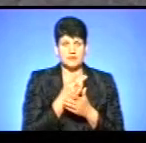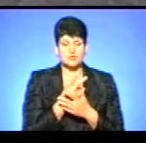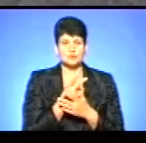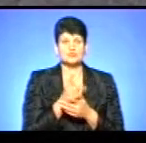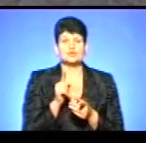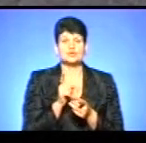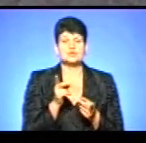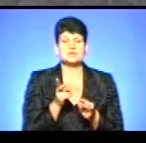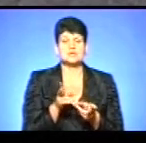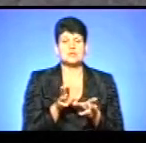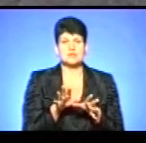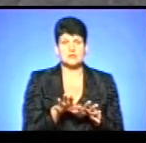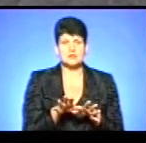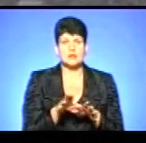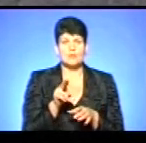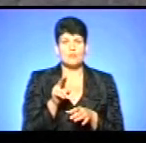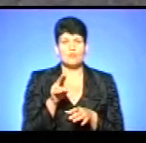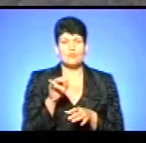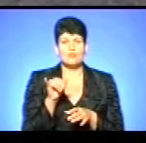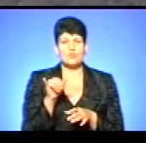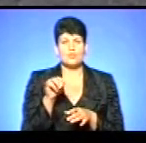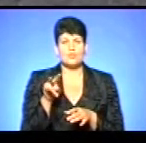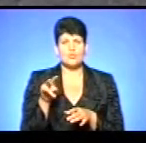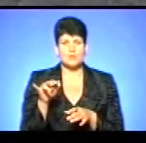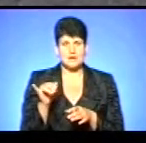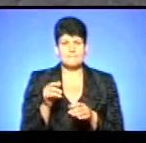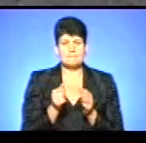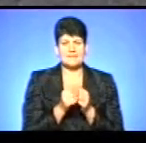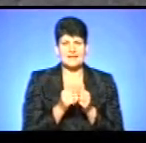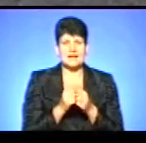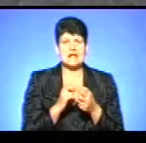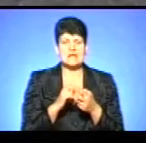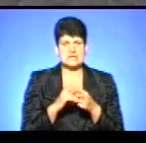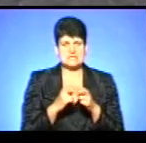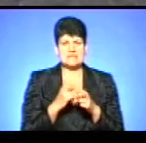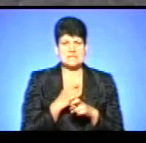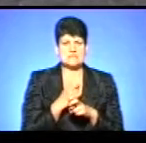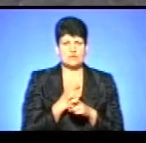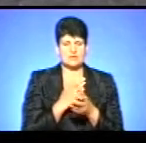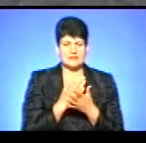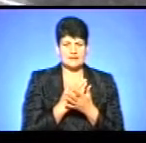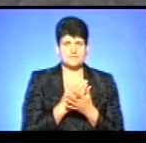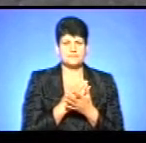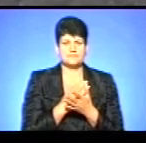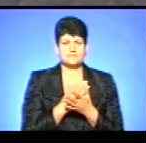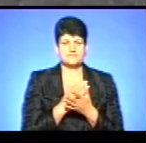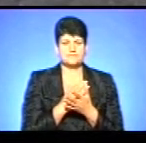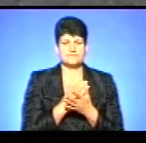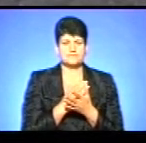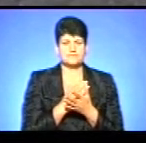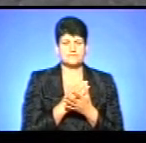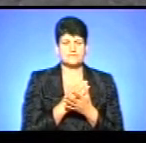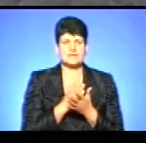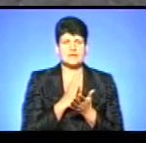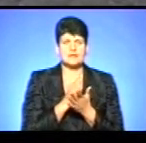рештки пулі, які були знайдені біля кісток останків. Деформовані кулі, і